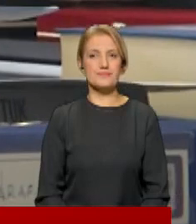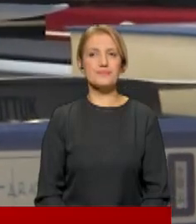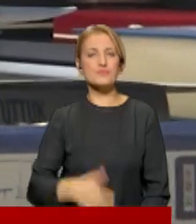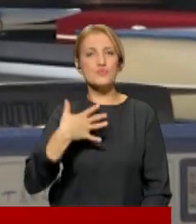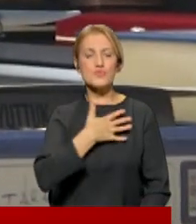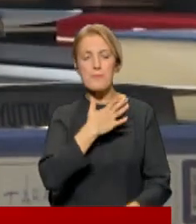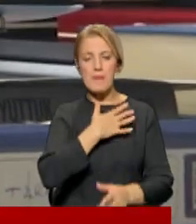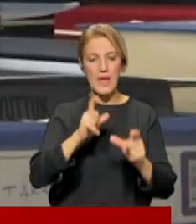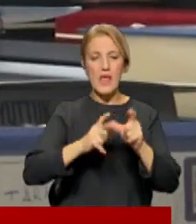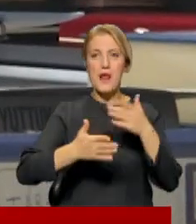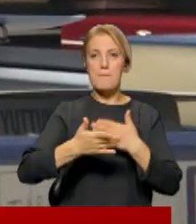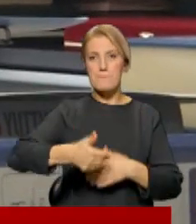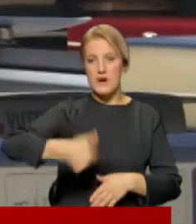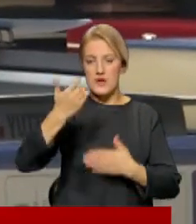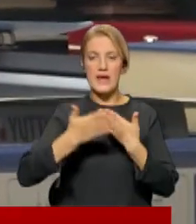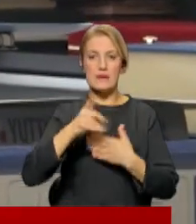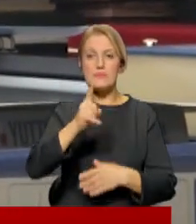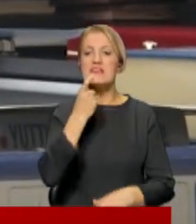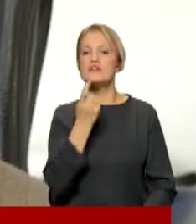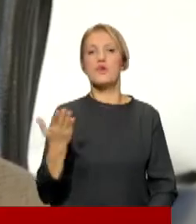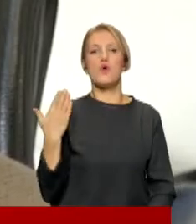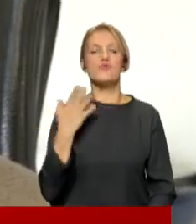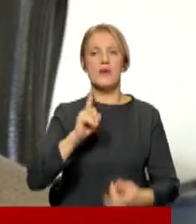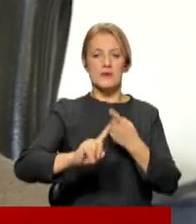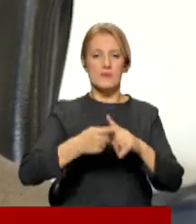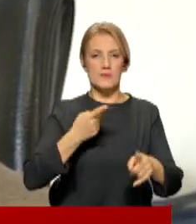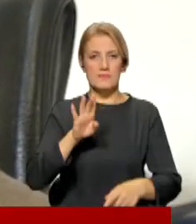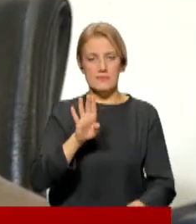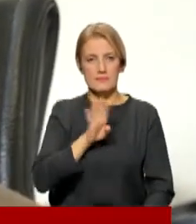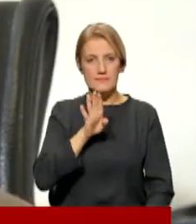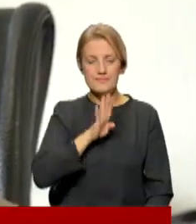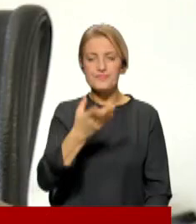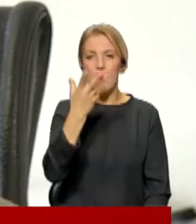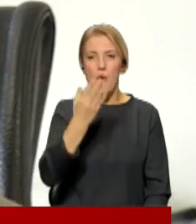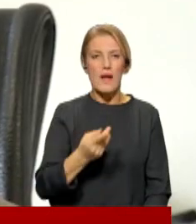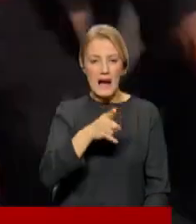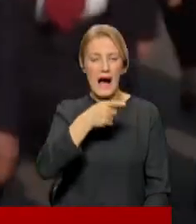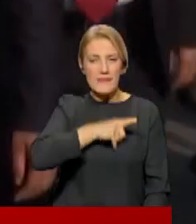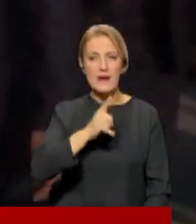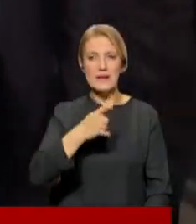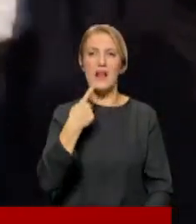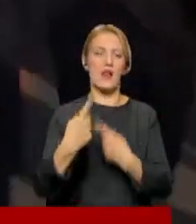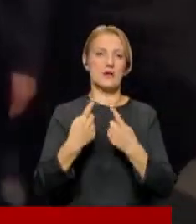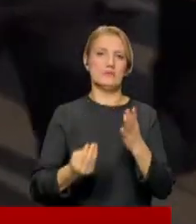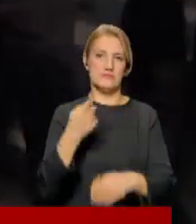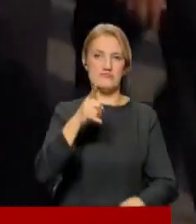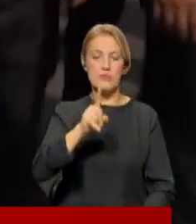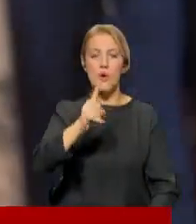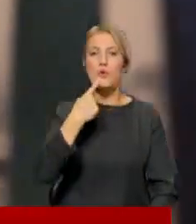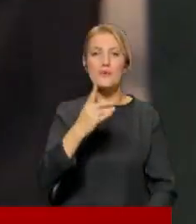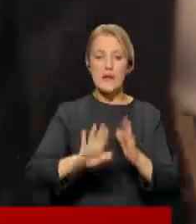çdaroğlu CHP Genel Başkan Yardımcısı Bülent kuşoğlu bir yıl önce Kılıçdaroğlu'nun olası adaylığını İlk dillendiren isimdi o sözlerden sonra